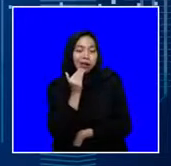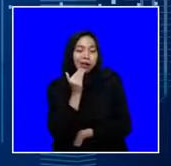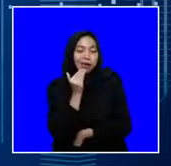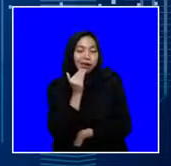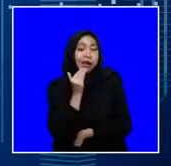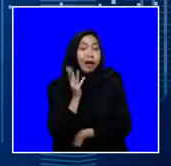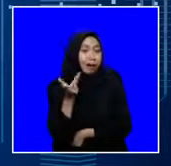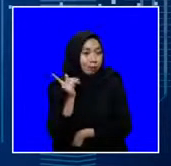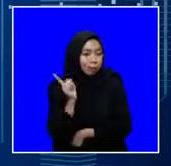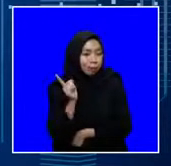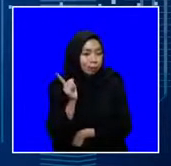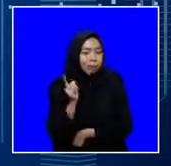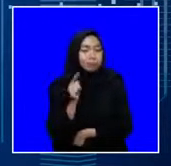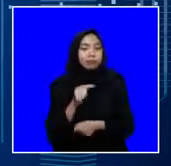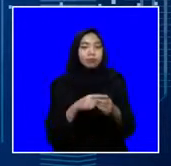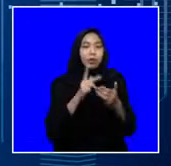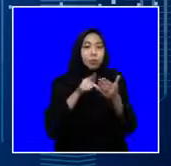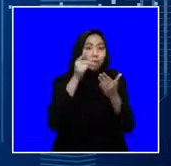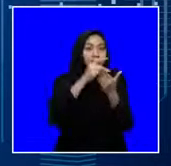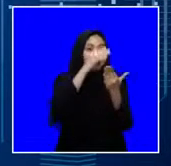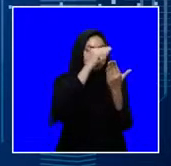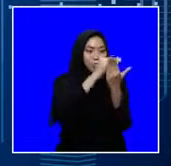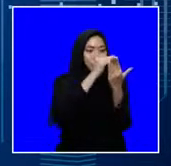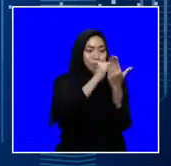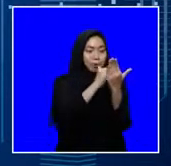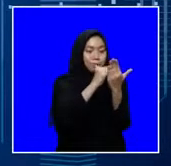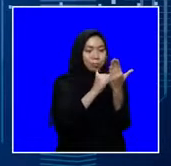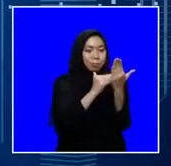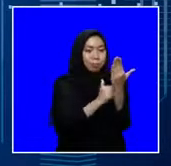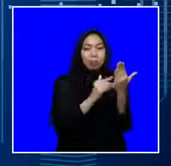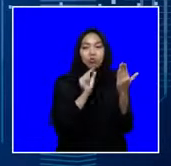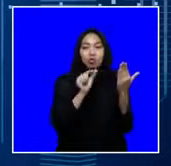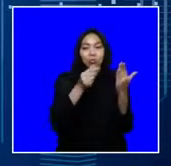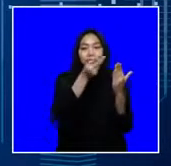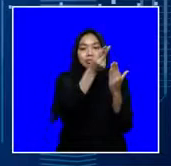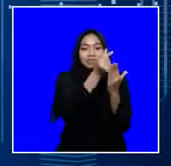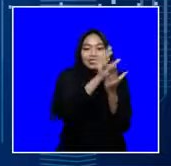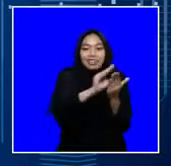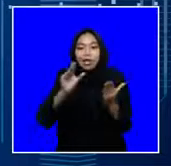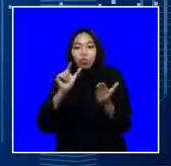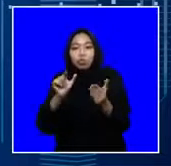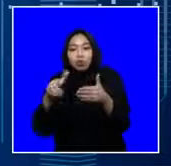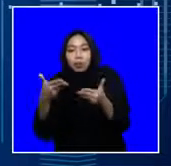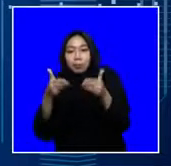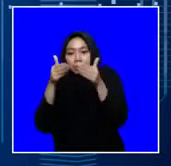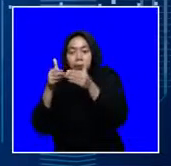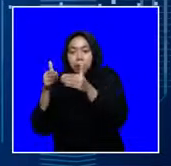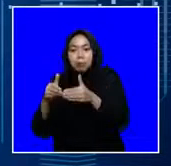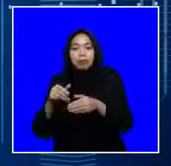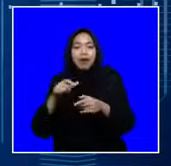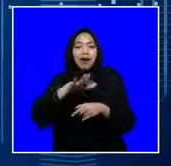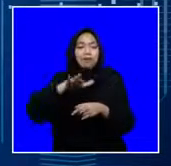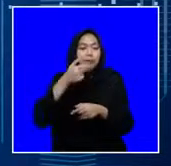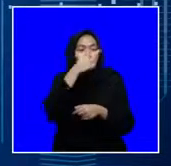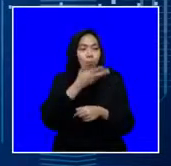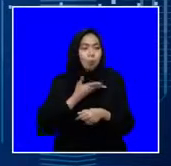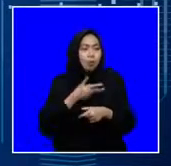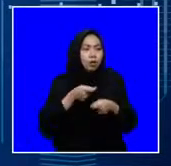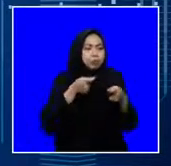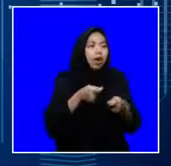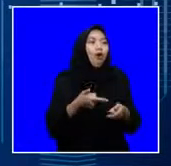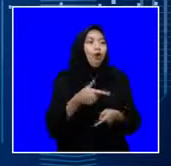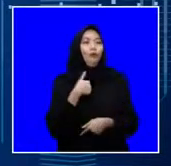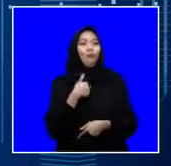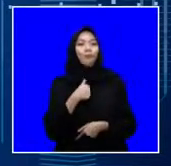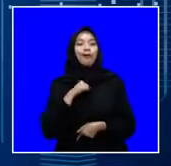dengan adanya kepastian program apa saja yang akan didanai, siswa pun lebih percaya diri untuk